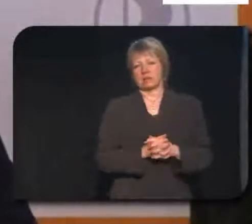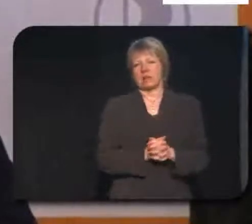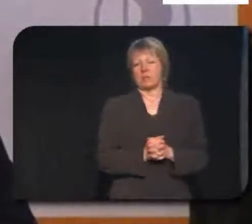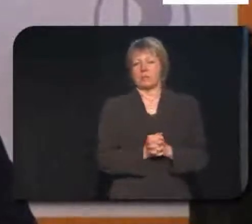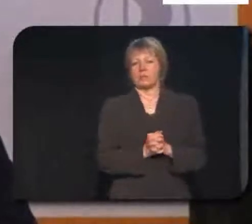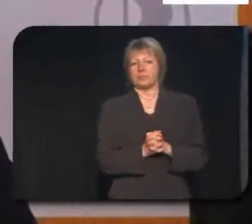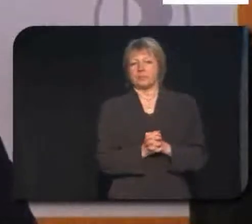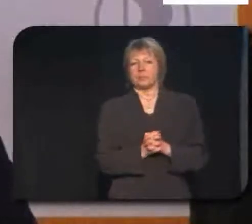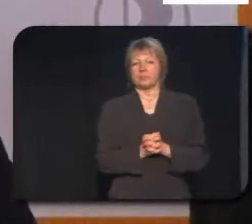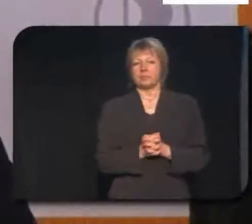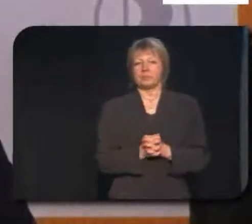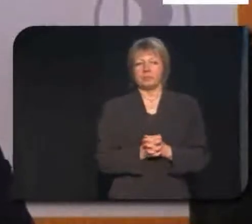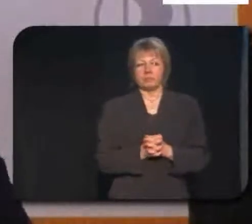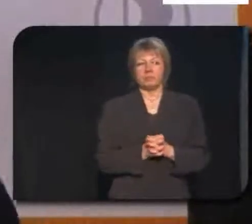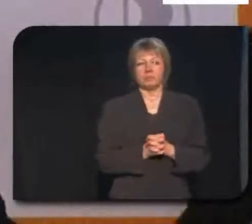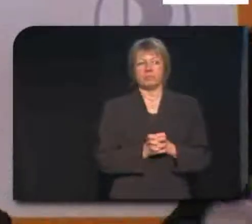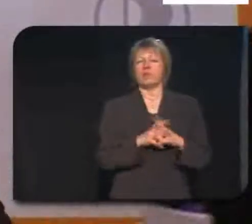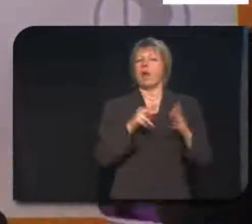sich kommen